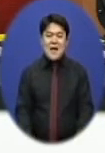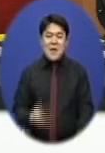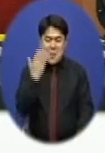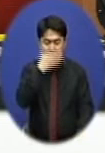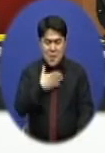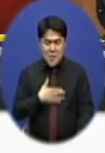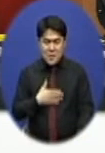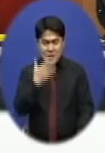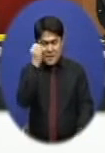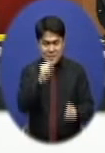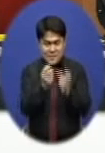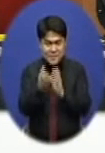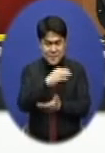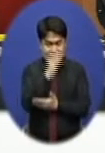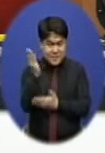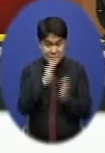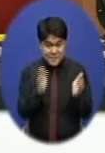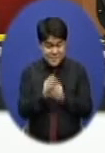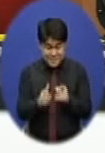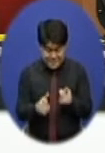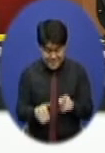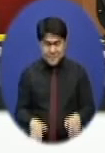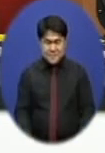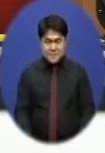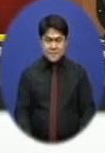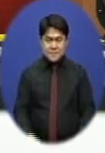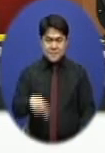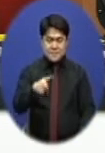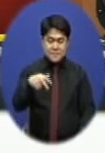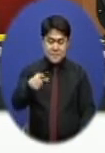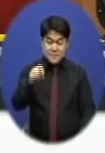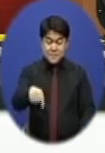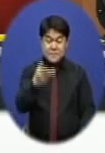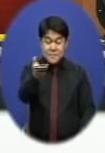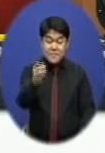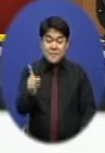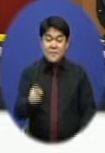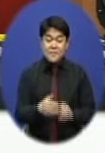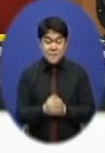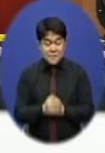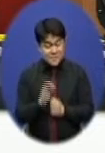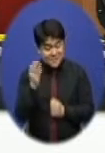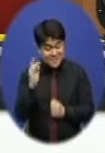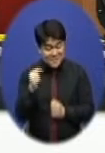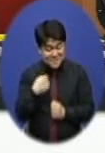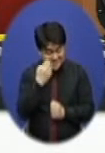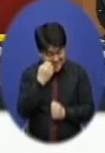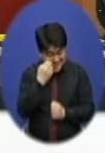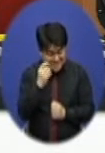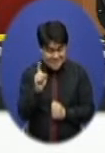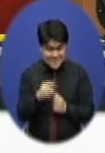그러시군요. 할미꽃 사연을 네. 이제 그 서정우 씨는 요즘 내가 내